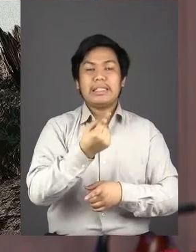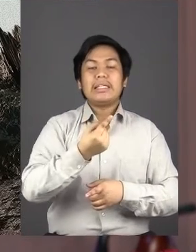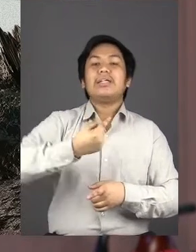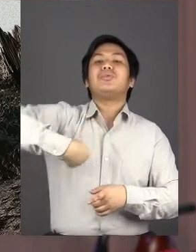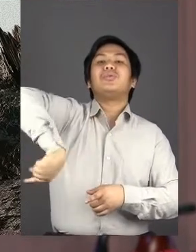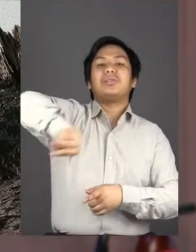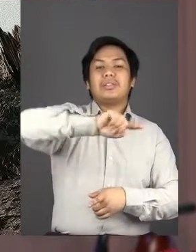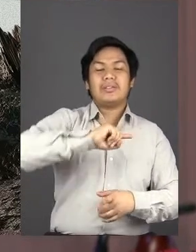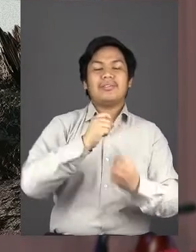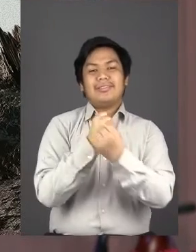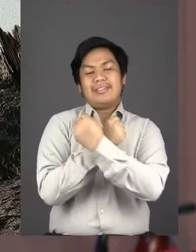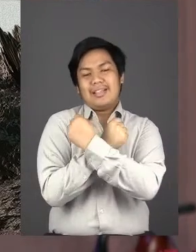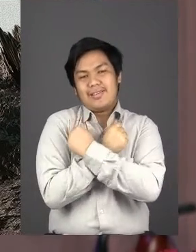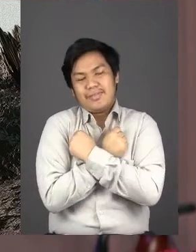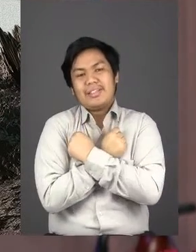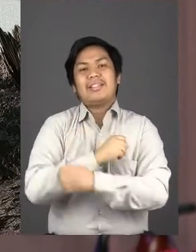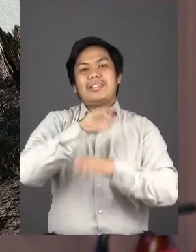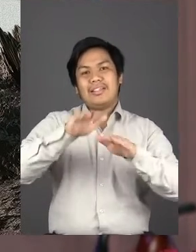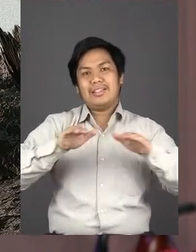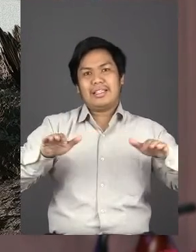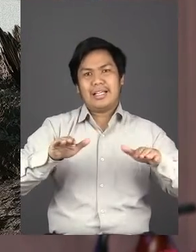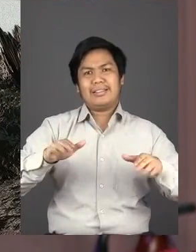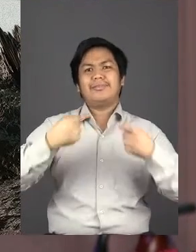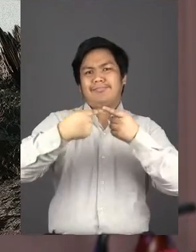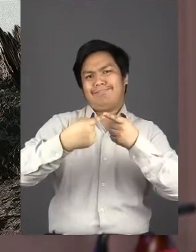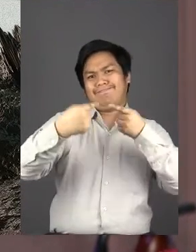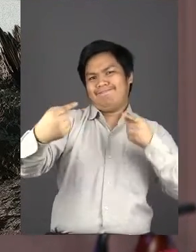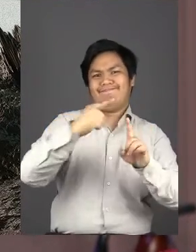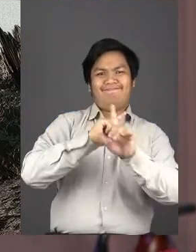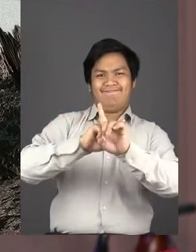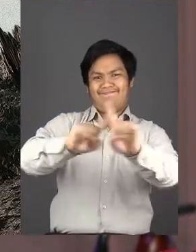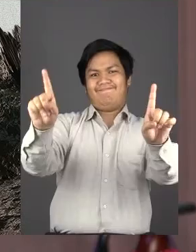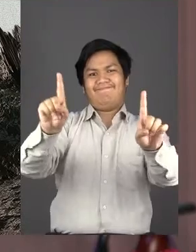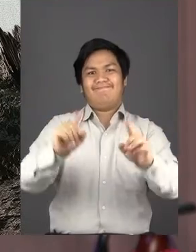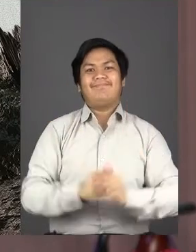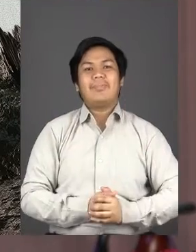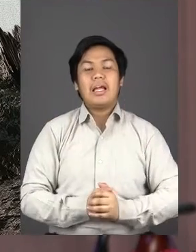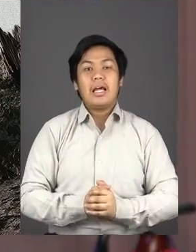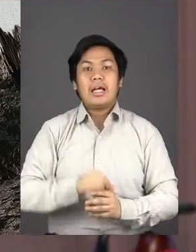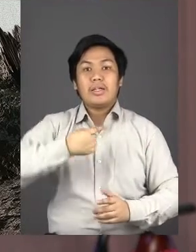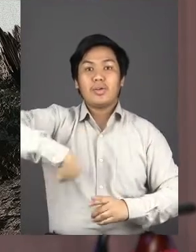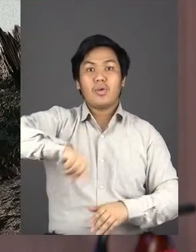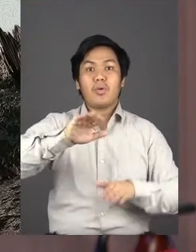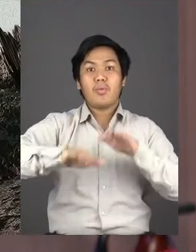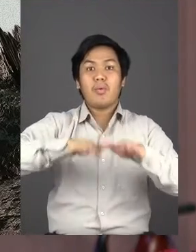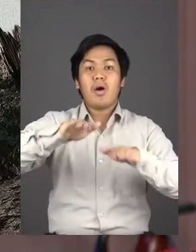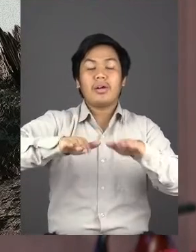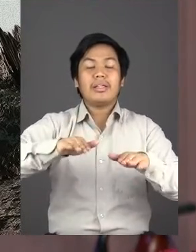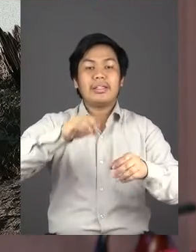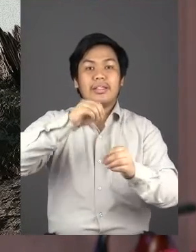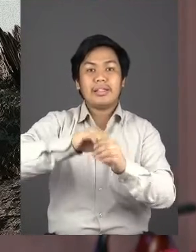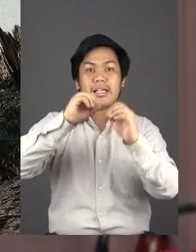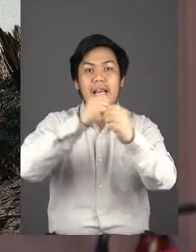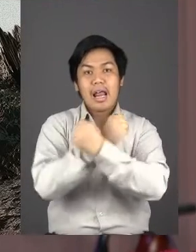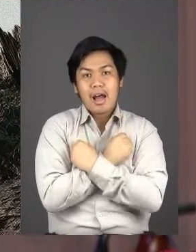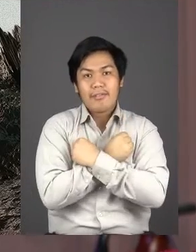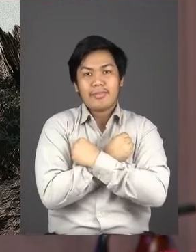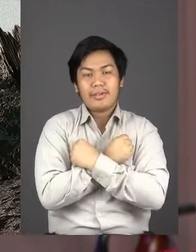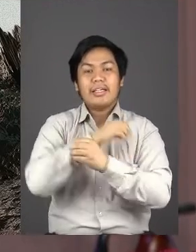Nakuha niyo yung contrast? Sa beloved children, walk in love. Beloved children, walk in light.